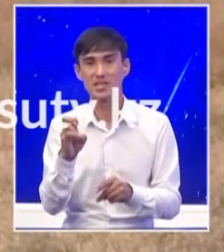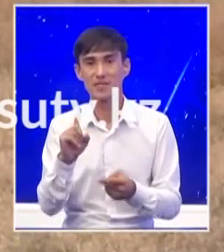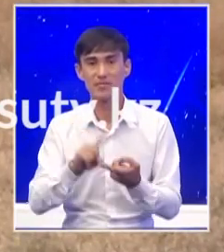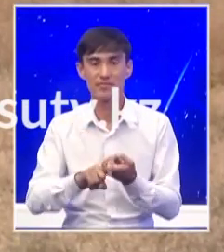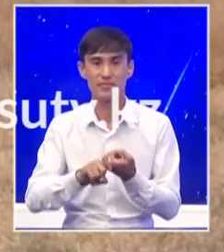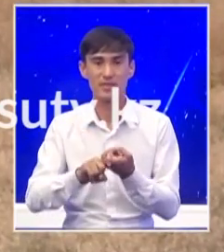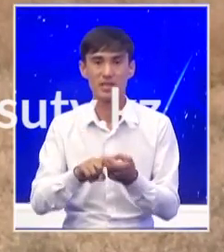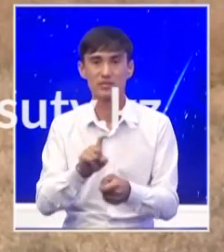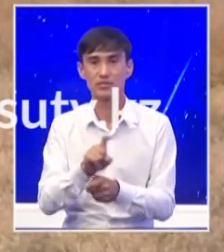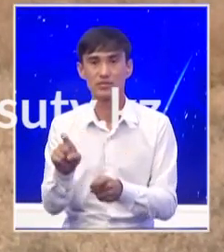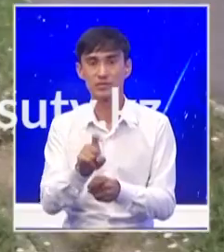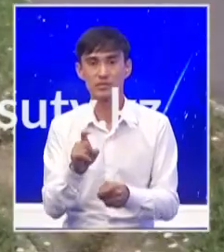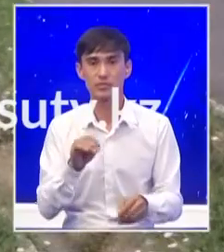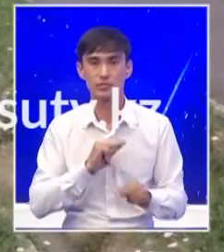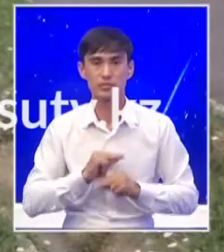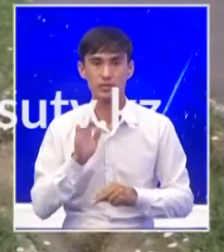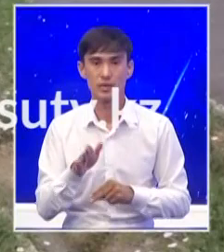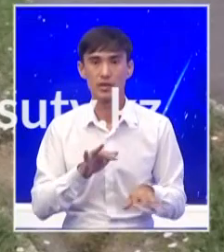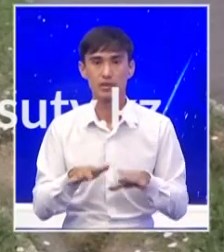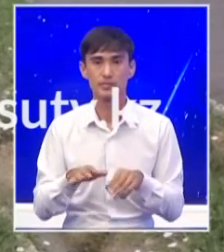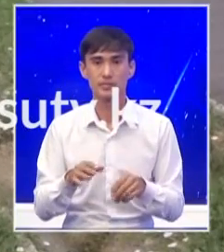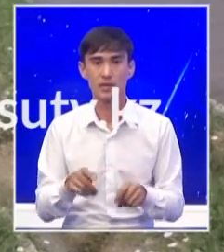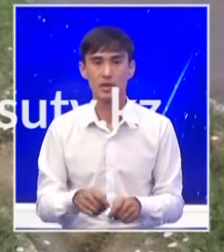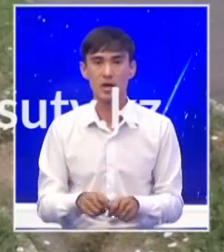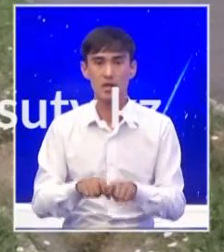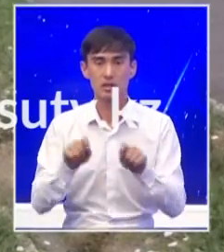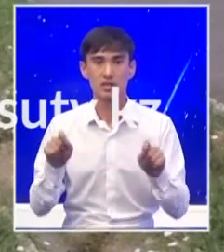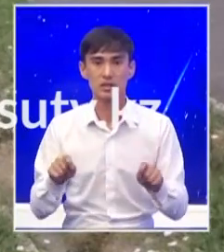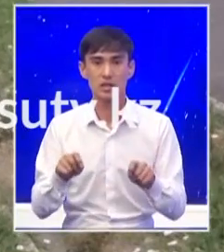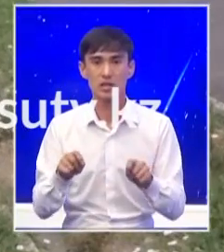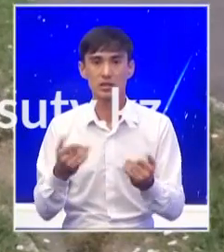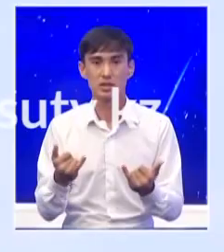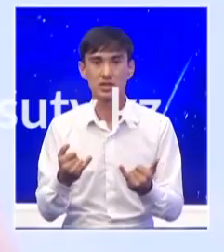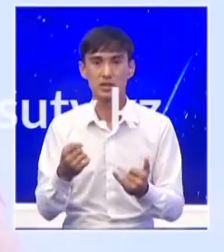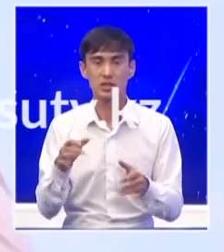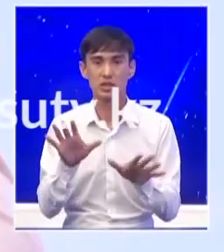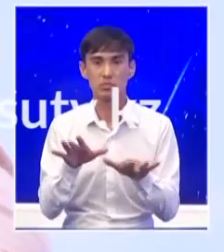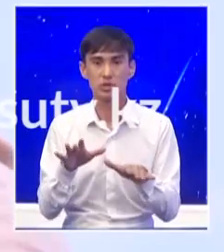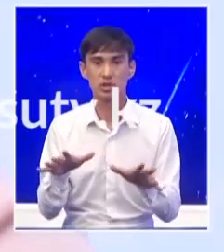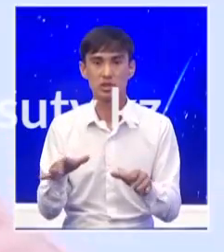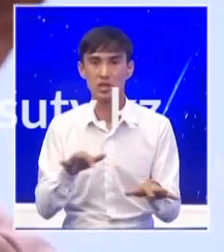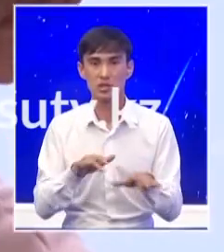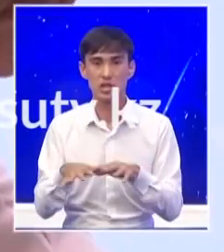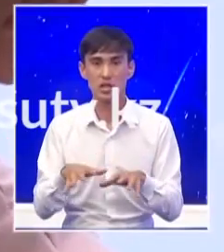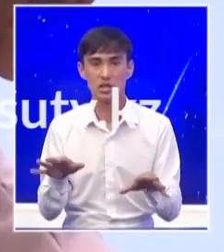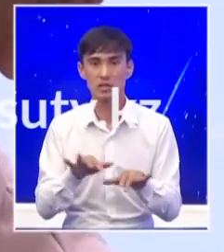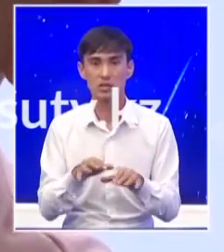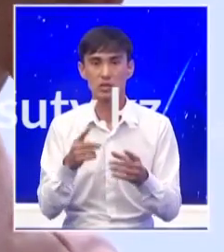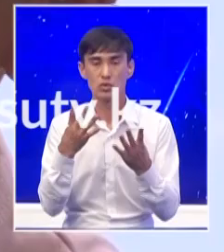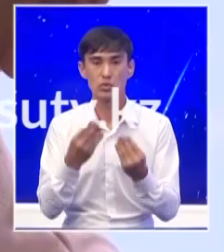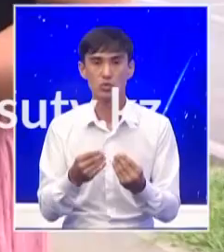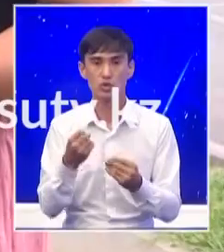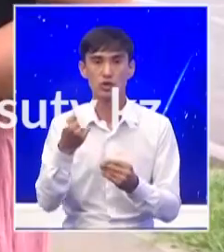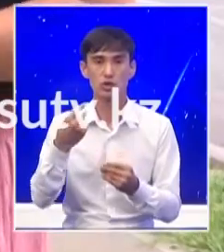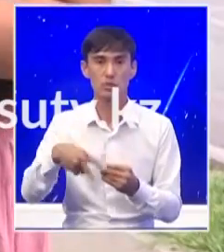бәрін жұмыстарын жасап атқарады. Ашық станцияларда шыбын шіркей санын азайту жөніндегі іс шаралар тәуліктің түнгі уақытында